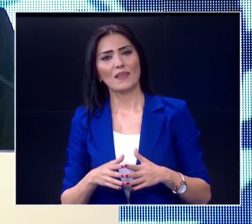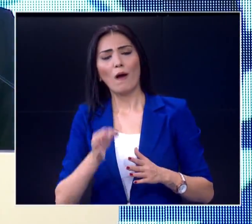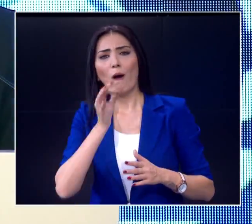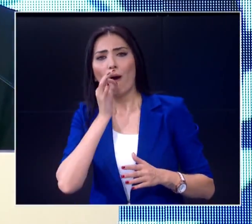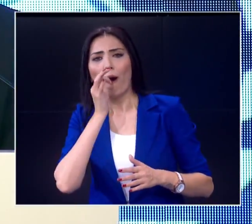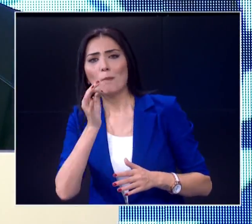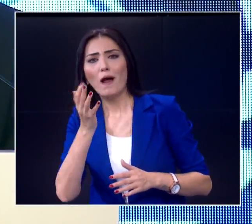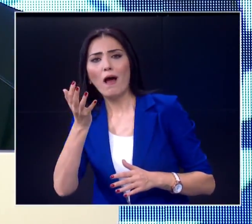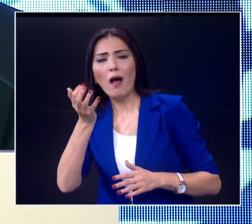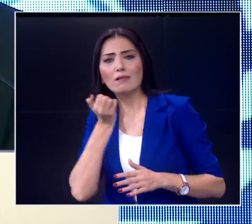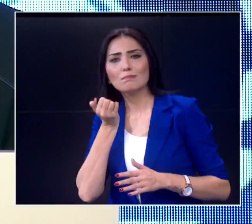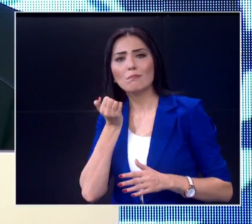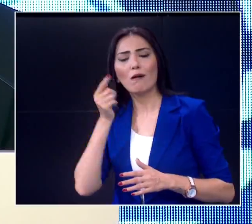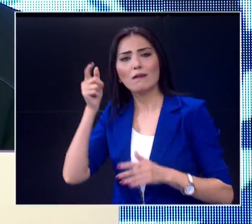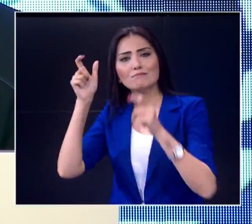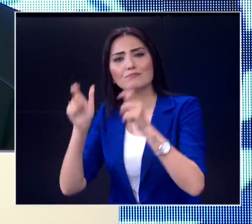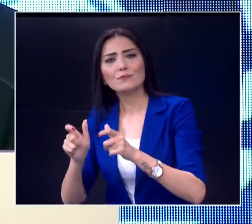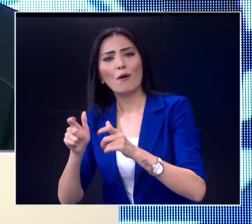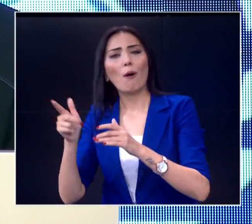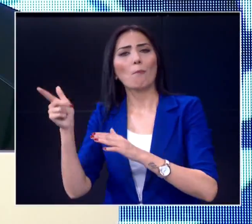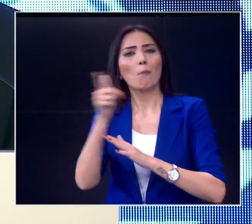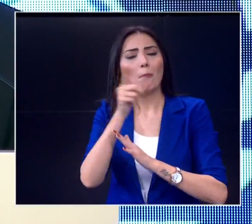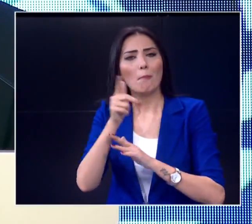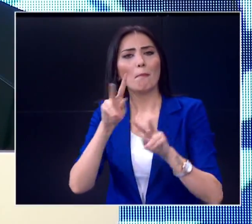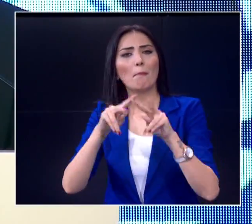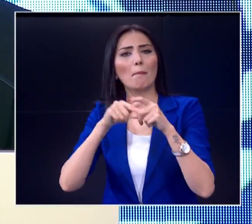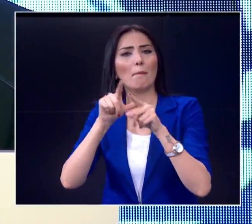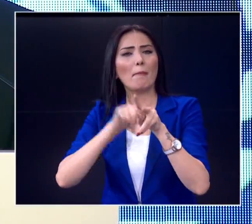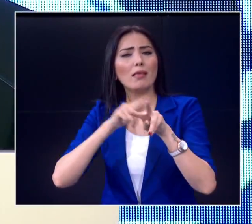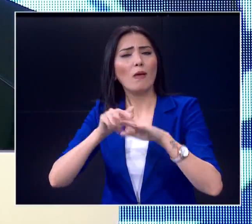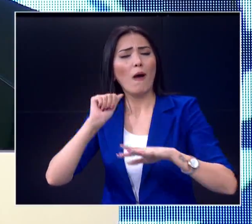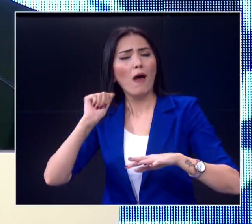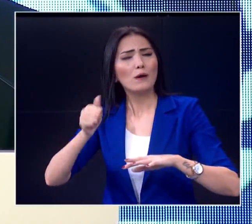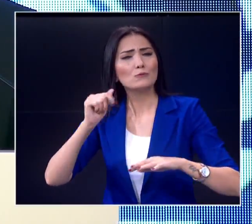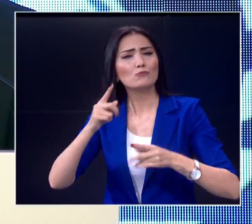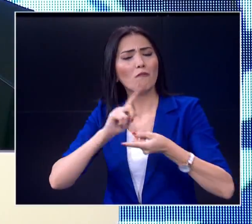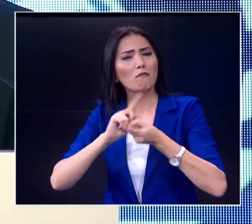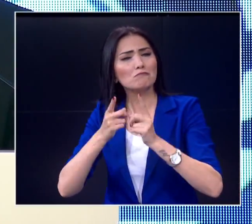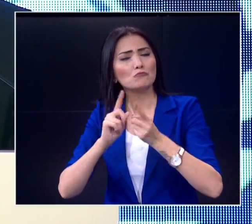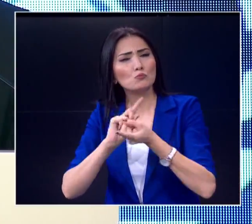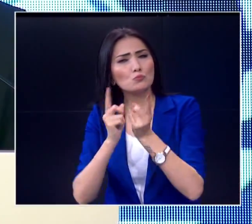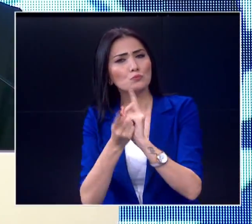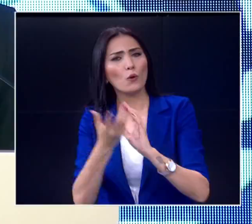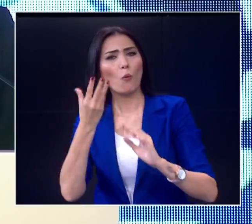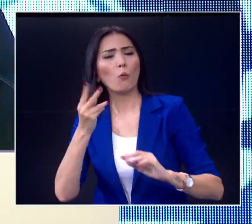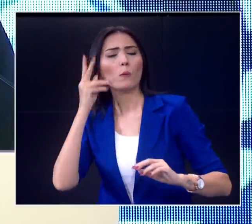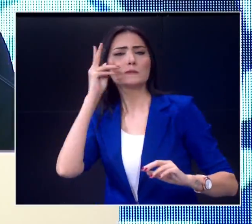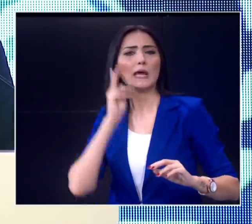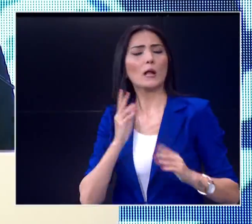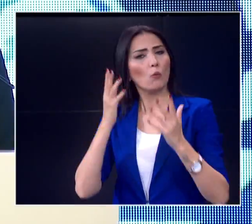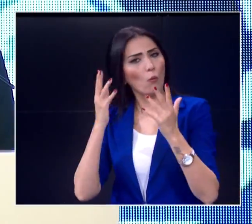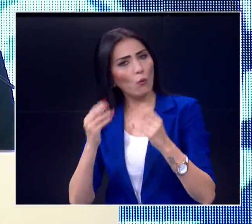Haber alma kaynakları, medya her geçen gün çeşitleniyor,